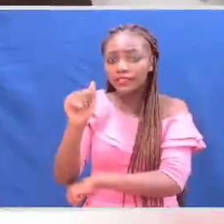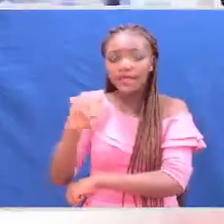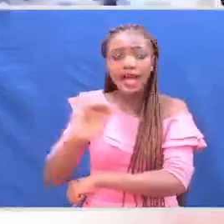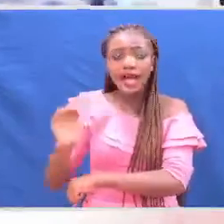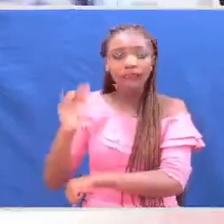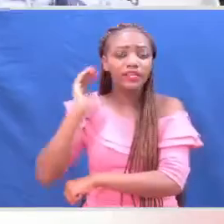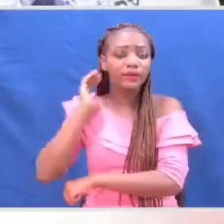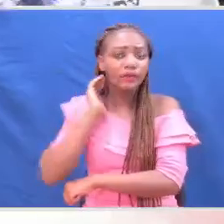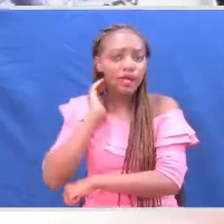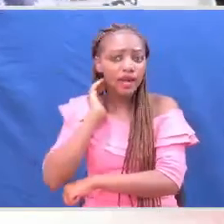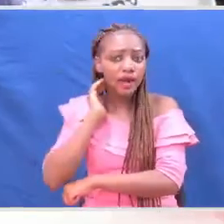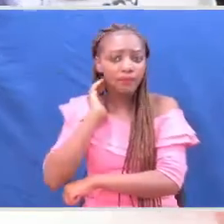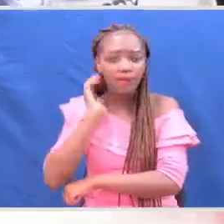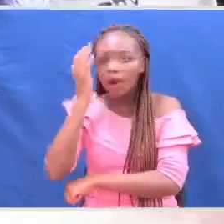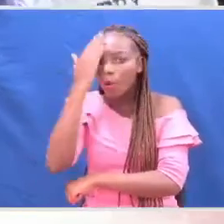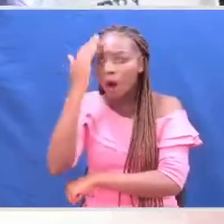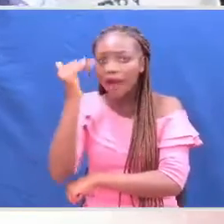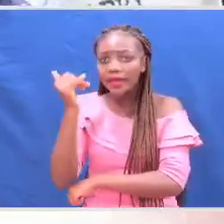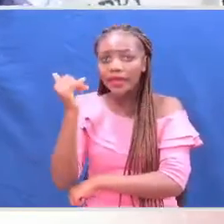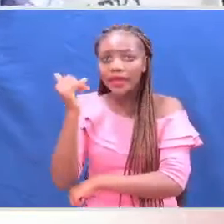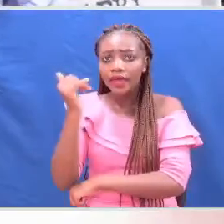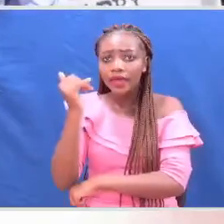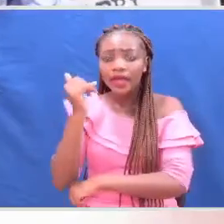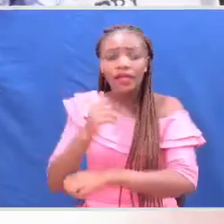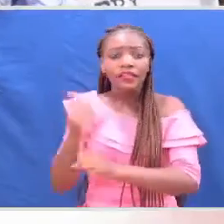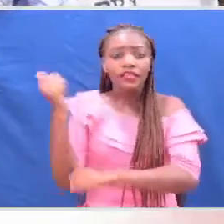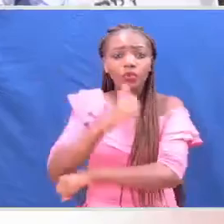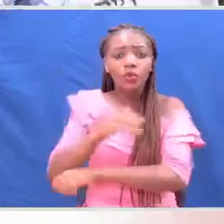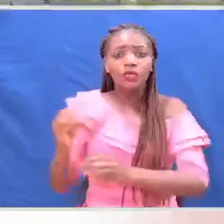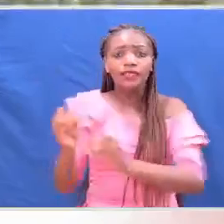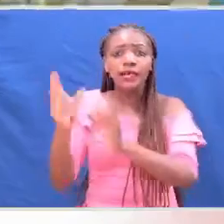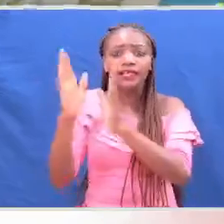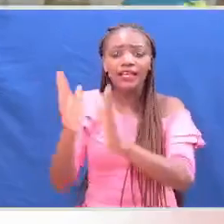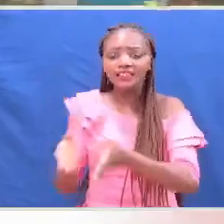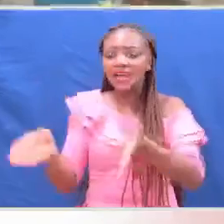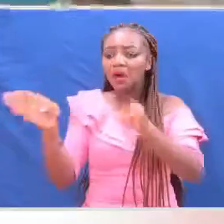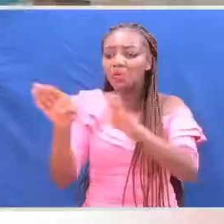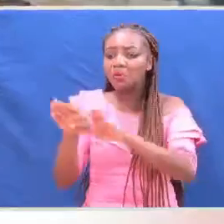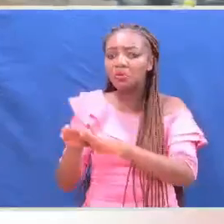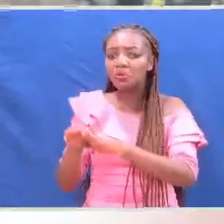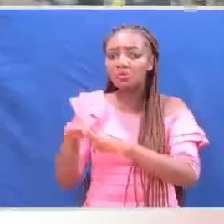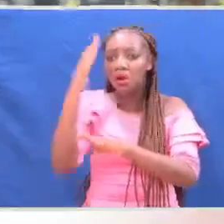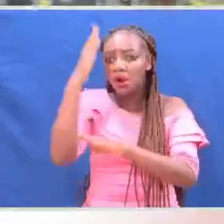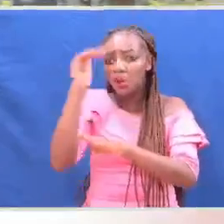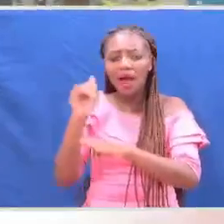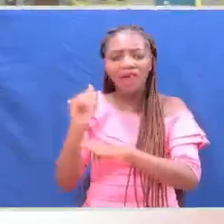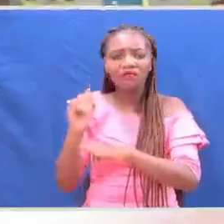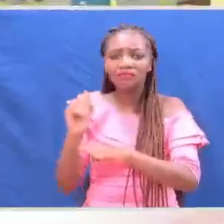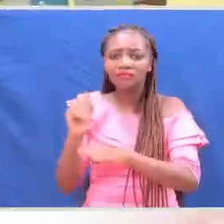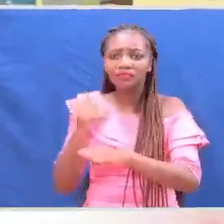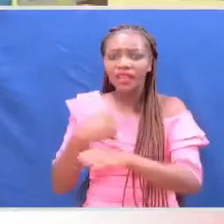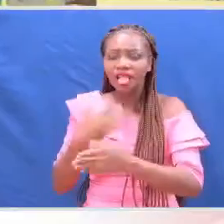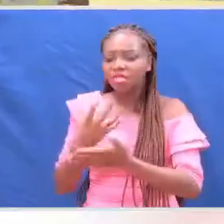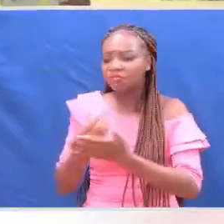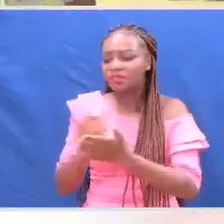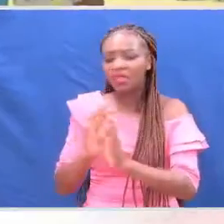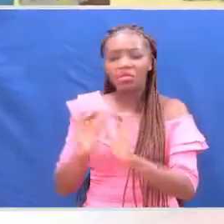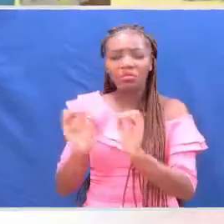ya Murang'a. Kisa na maana, mwanzilishi wa shule aliifunga kwa kukosa namna ya kuwakimu